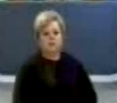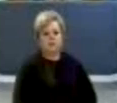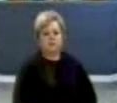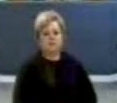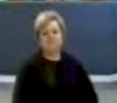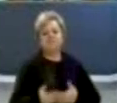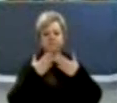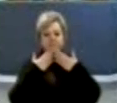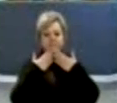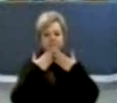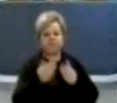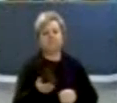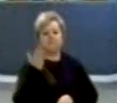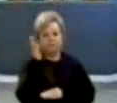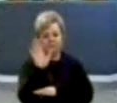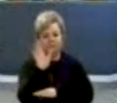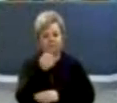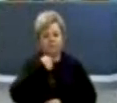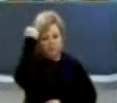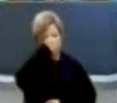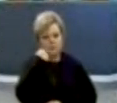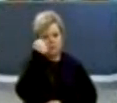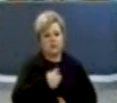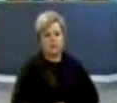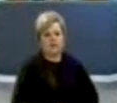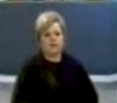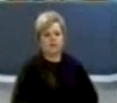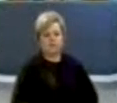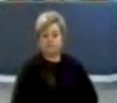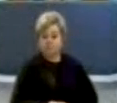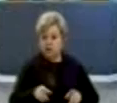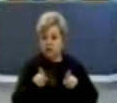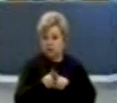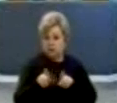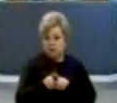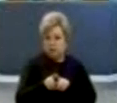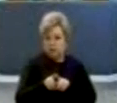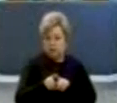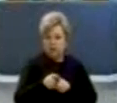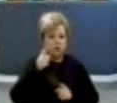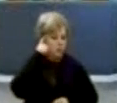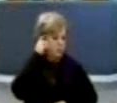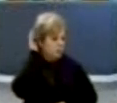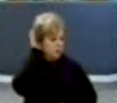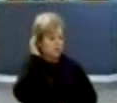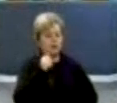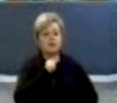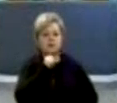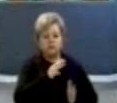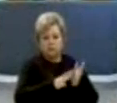Mi falenderit deputet Kuvend Republikës Kosovës në mënyrën se si kryeministri Mustafa e